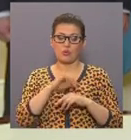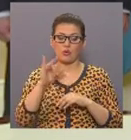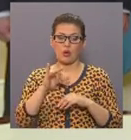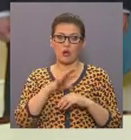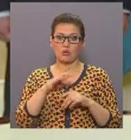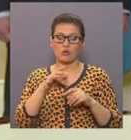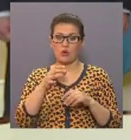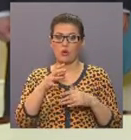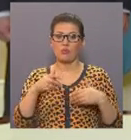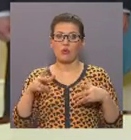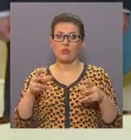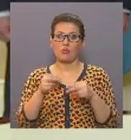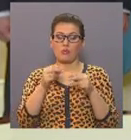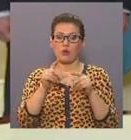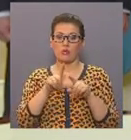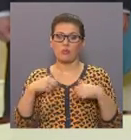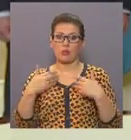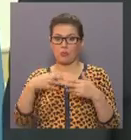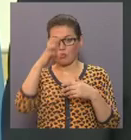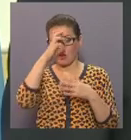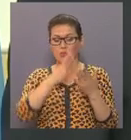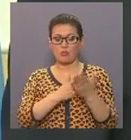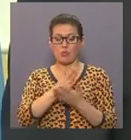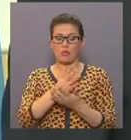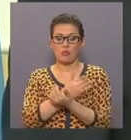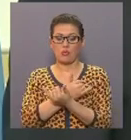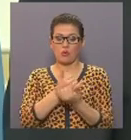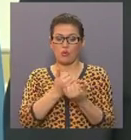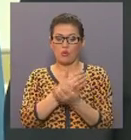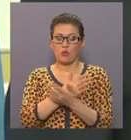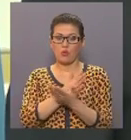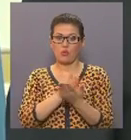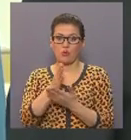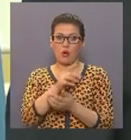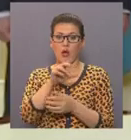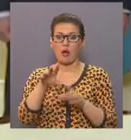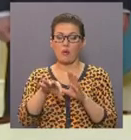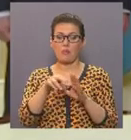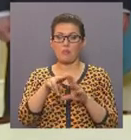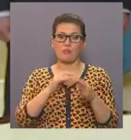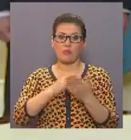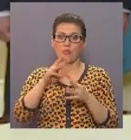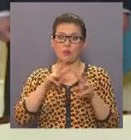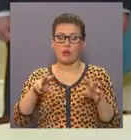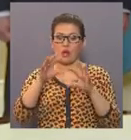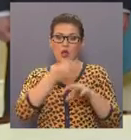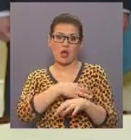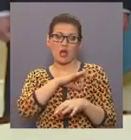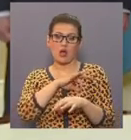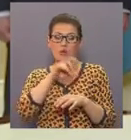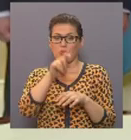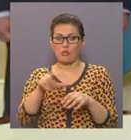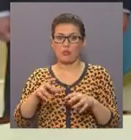алғыс айтамын. Жұмыс тобына мемлекеттік қызметкерлер, парламент депутаттары, заңгерлер,